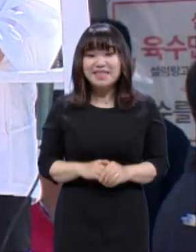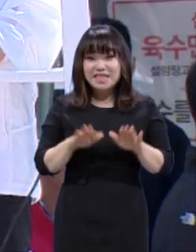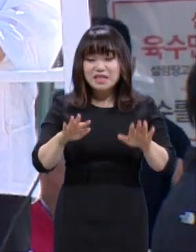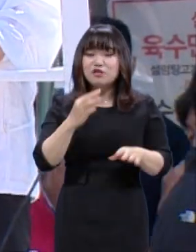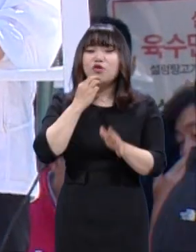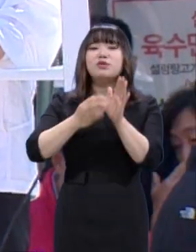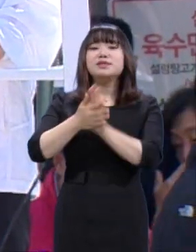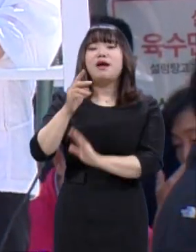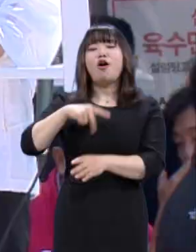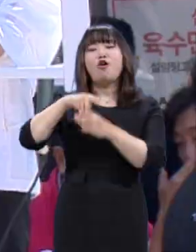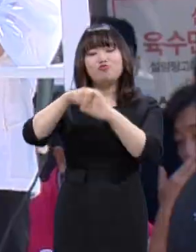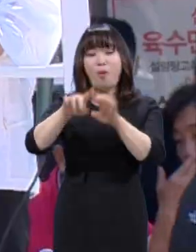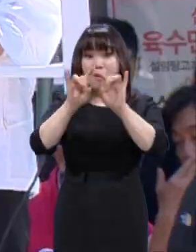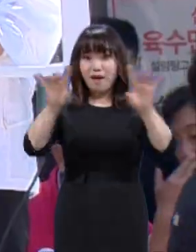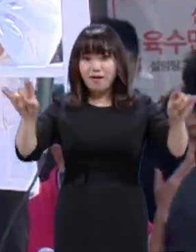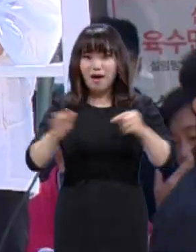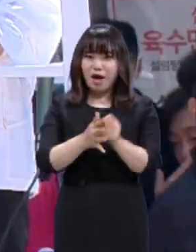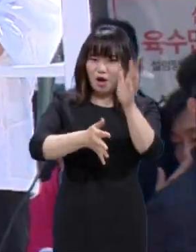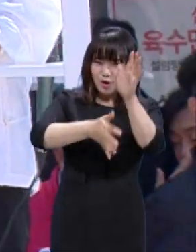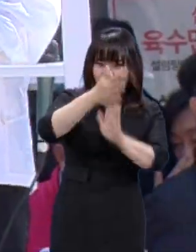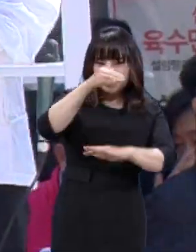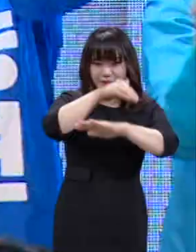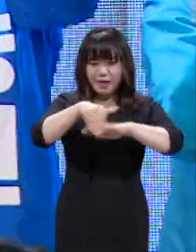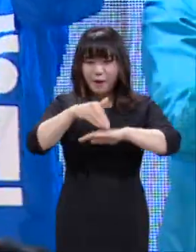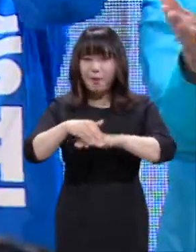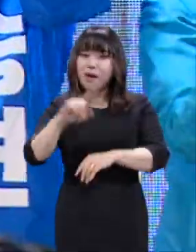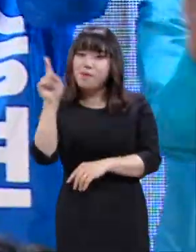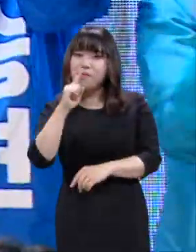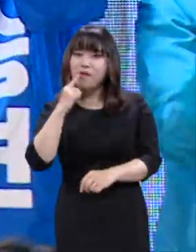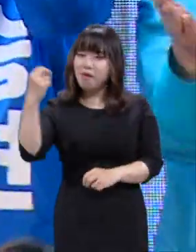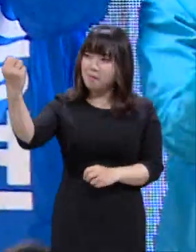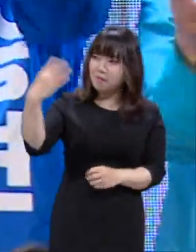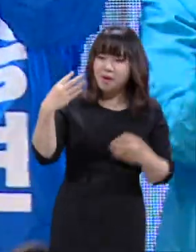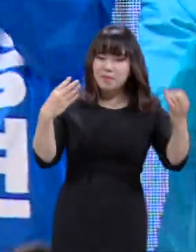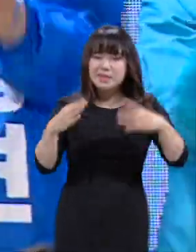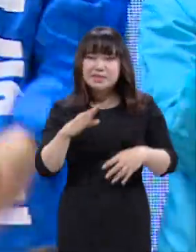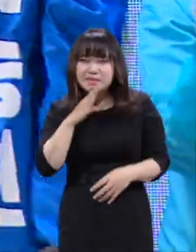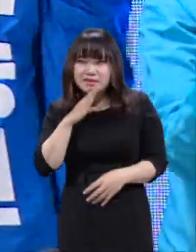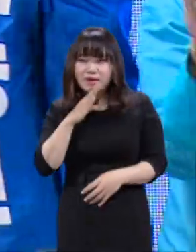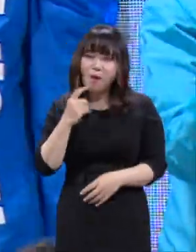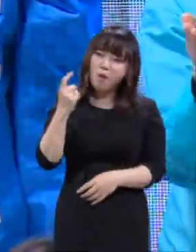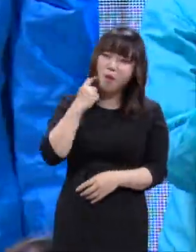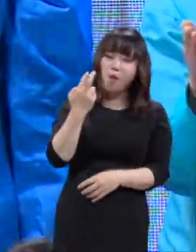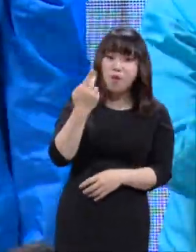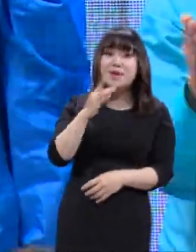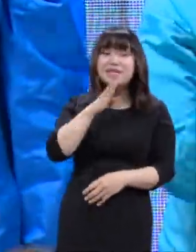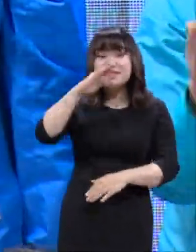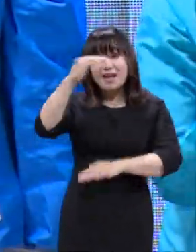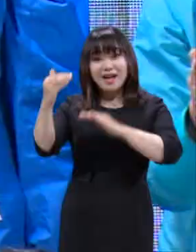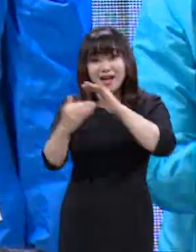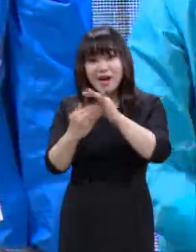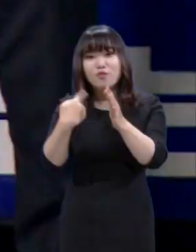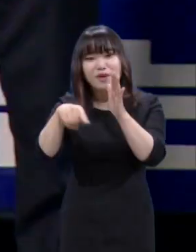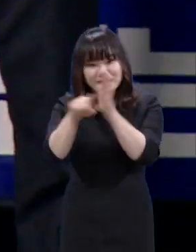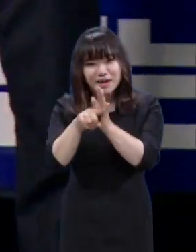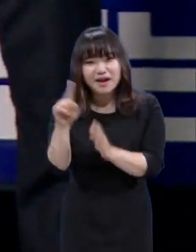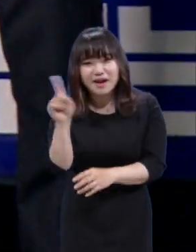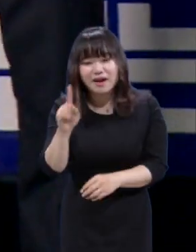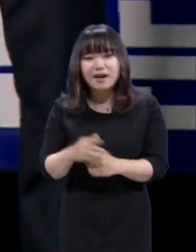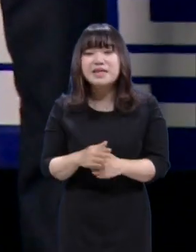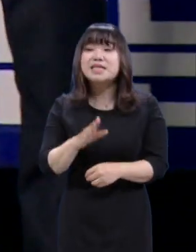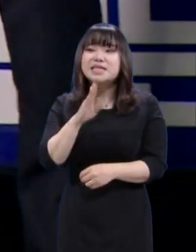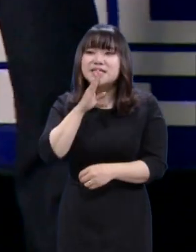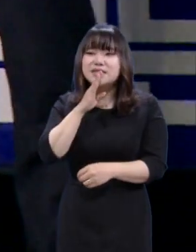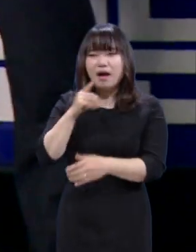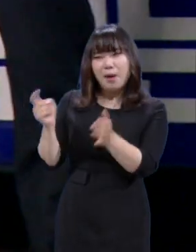서울시장 후보들이 내세운 도심권 우리 동네 공약. 빈 약속이 아닌 알차게 지켜내는 약속이 되기 위해서는